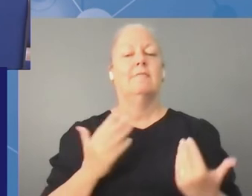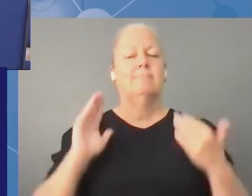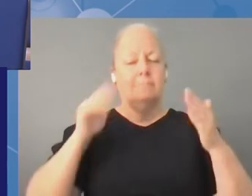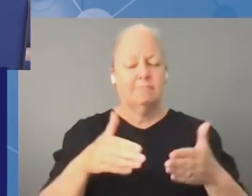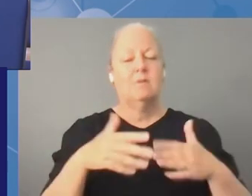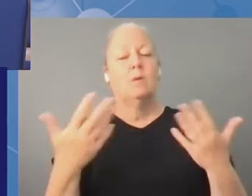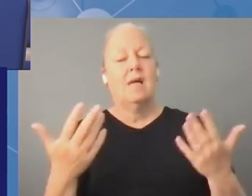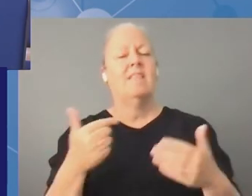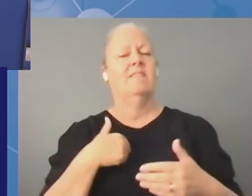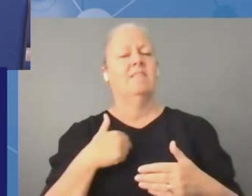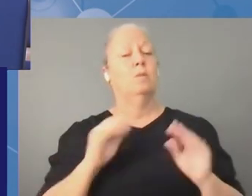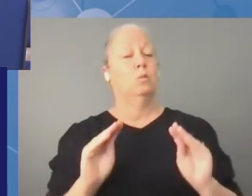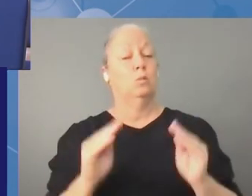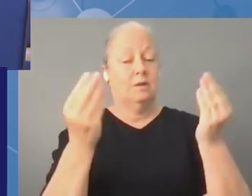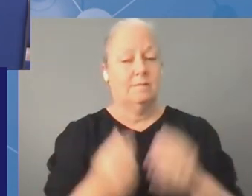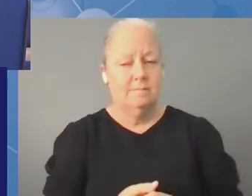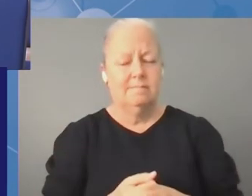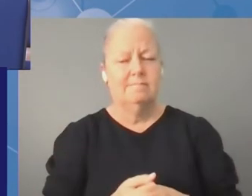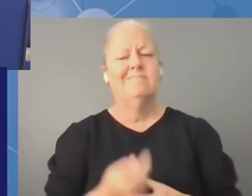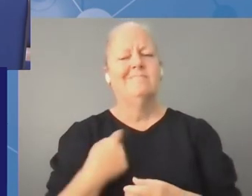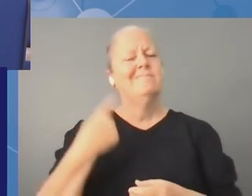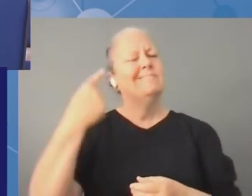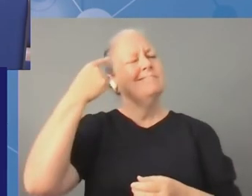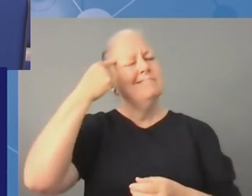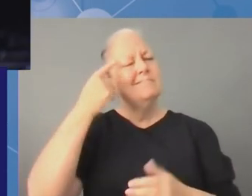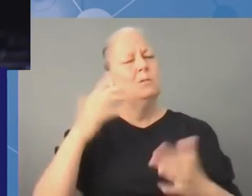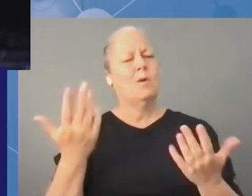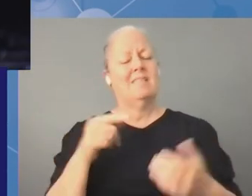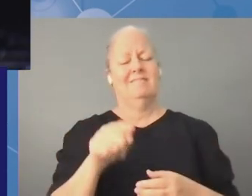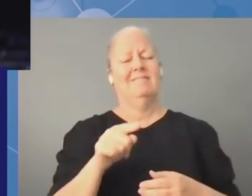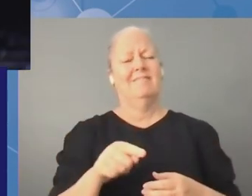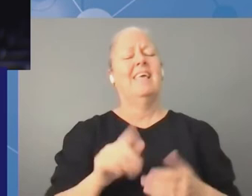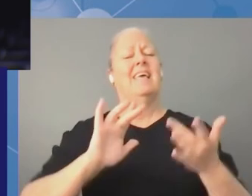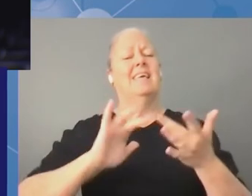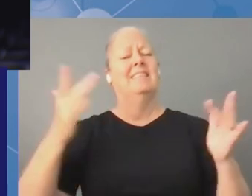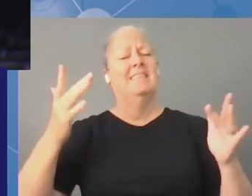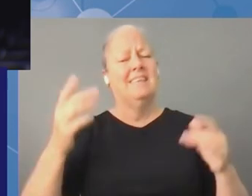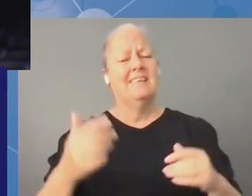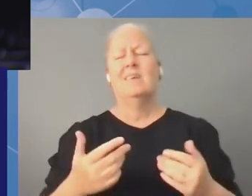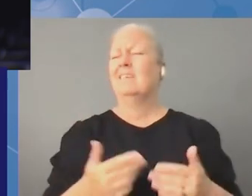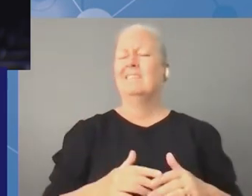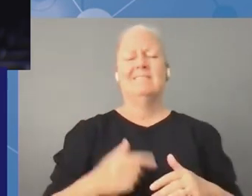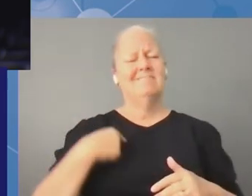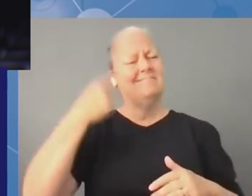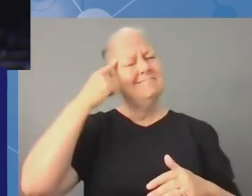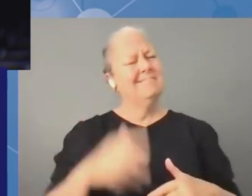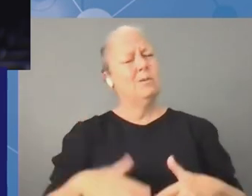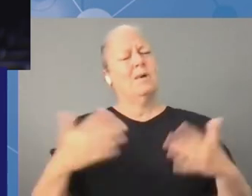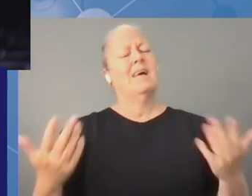أمثل الشباب في أفريقيا. إذا كانت قضية